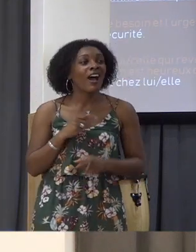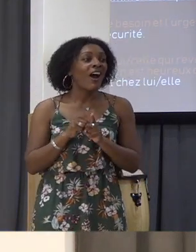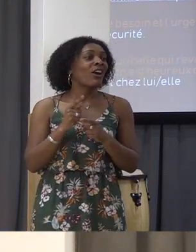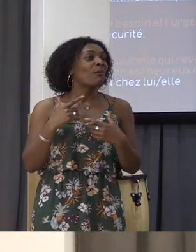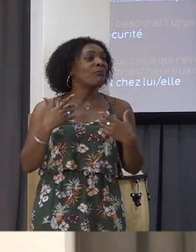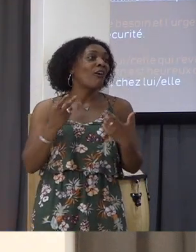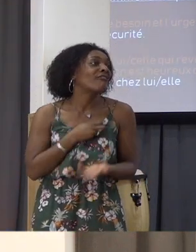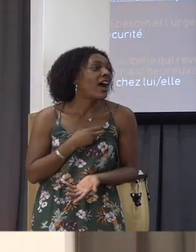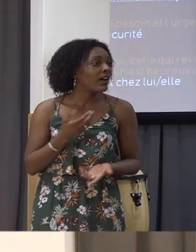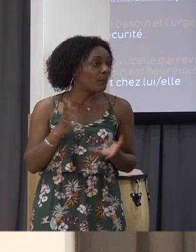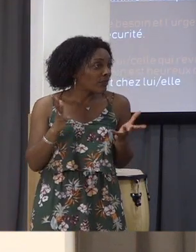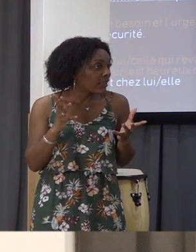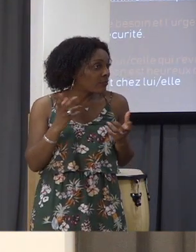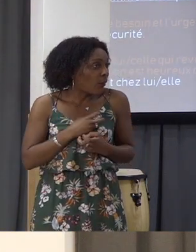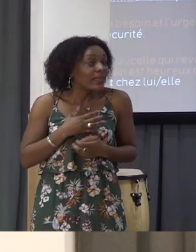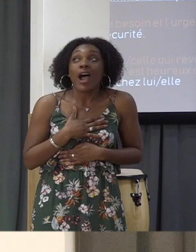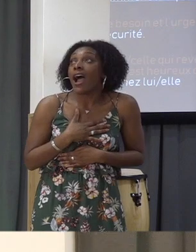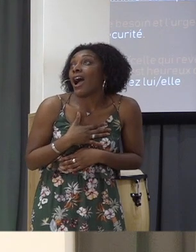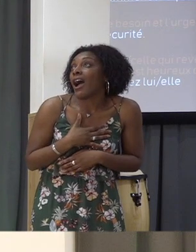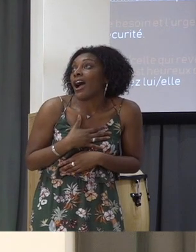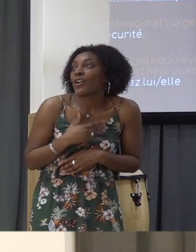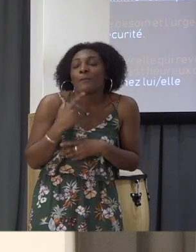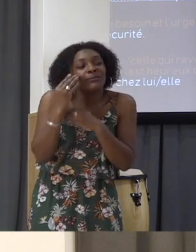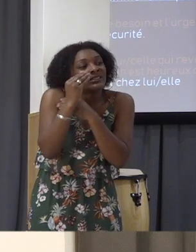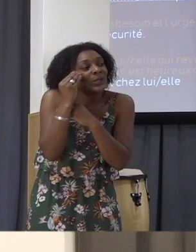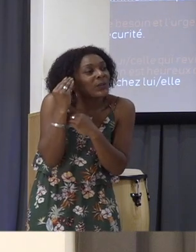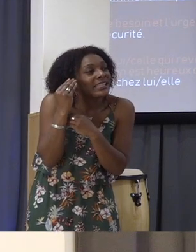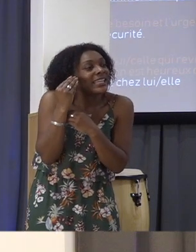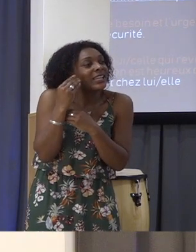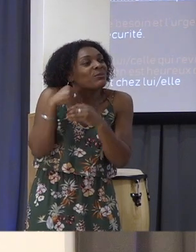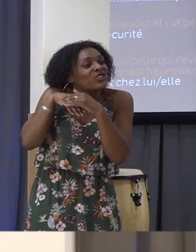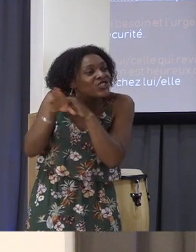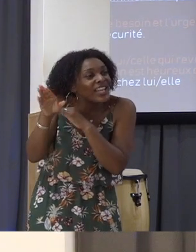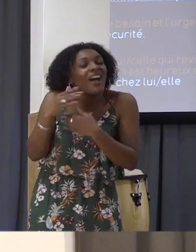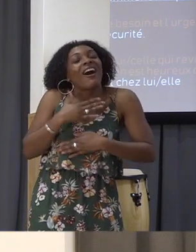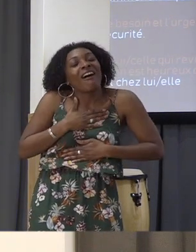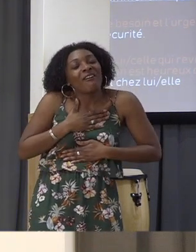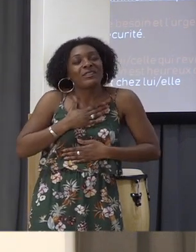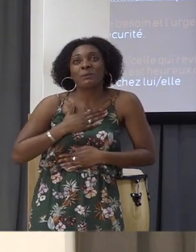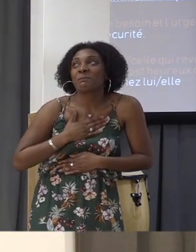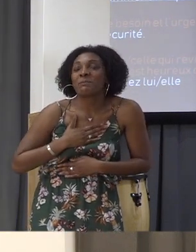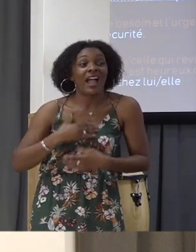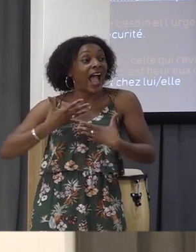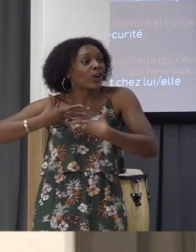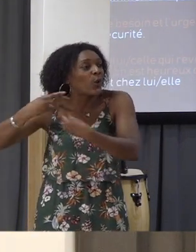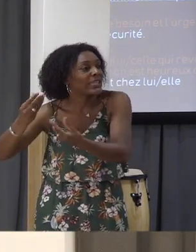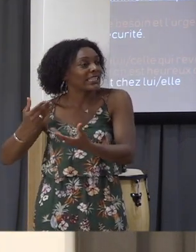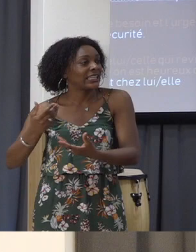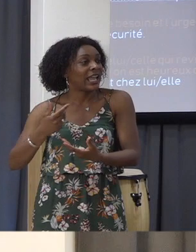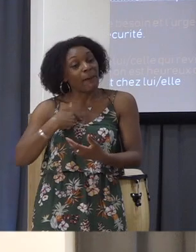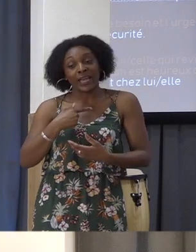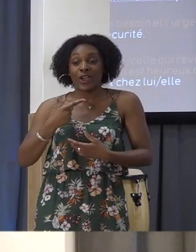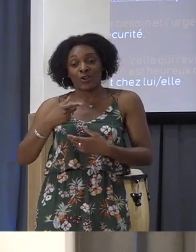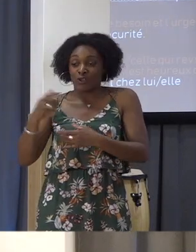bienvenue. Elle s'est sentie chez elle. Elle s'est sentie accueillie lorsqu'elle est revenue à la